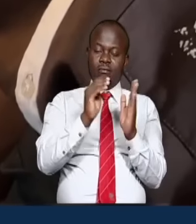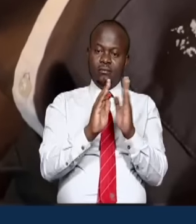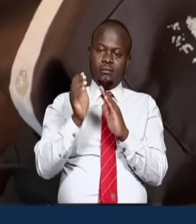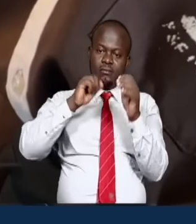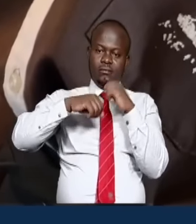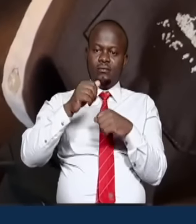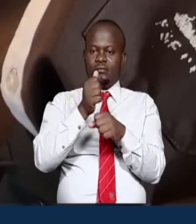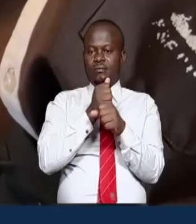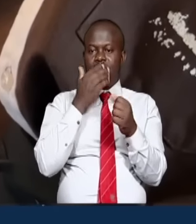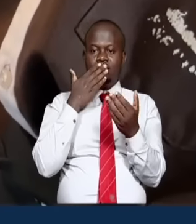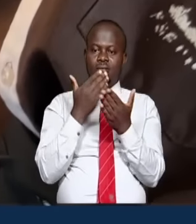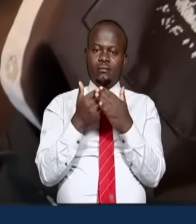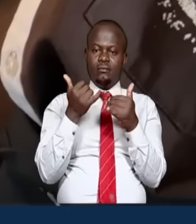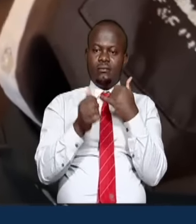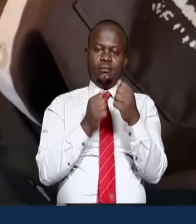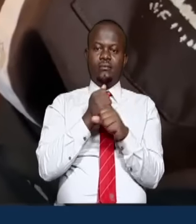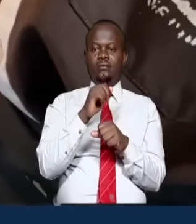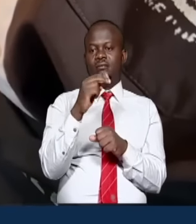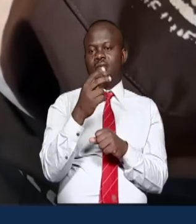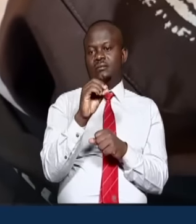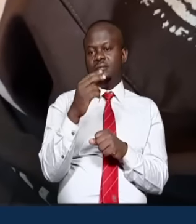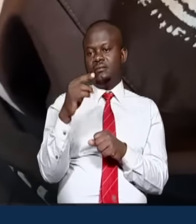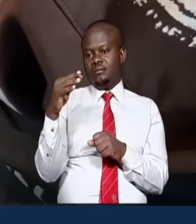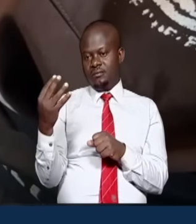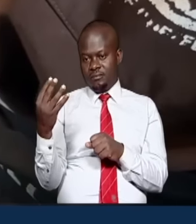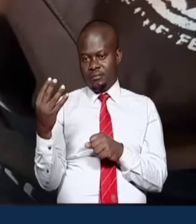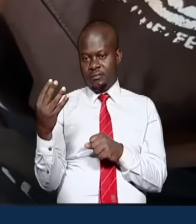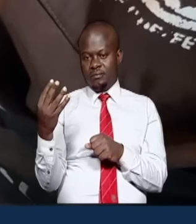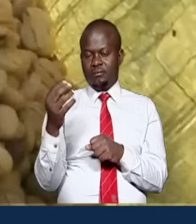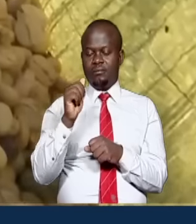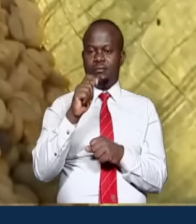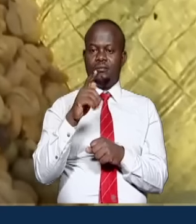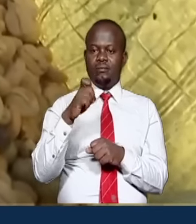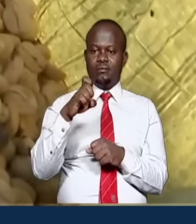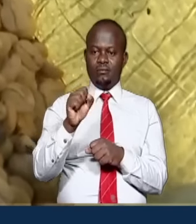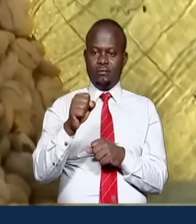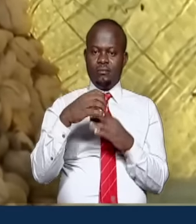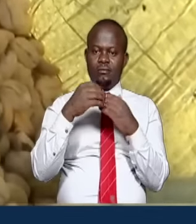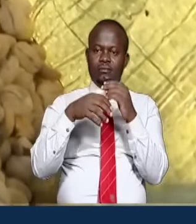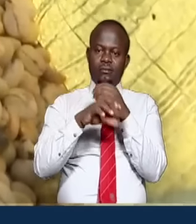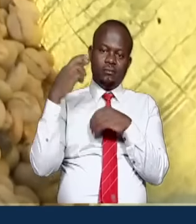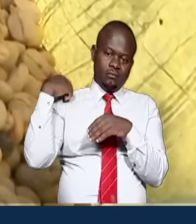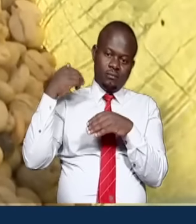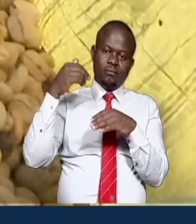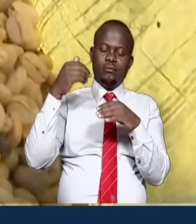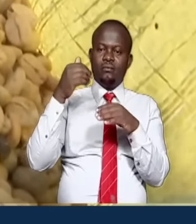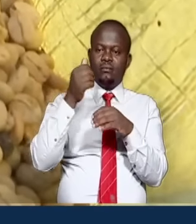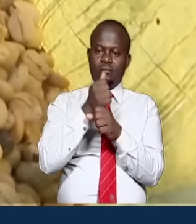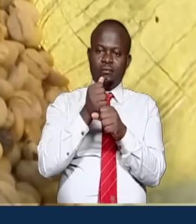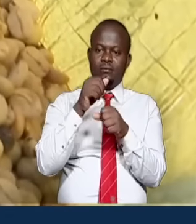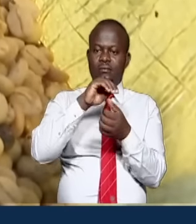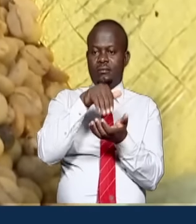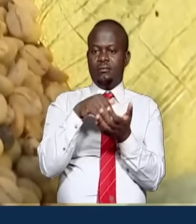marushanwa ya kawa nziza muri uyu mwaka wa 2024. Alex Nkurunziza ukuriye ishami rishinzwe ikawa n'icyayi muri iki